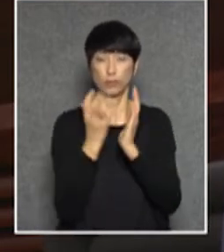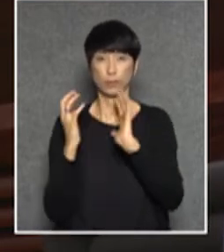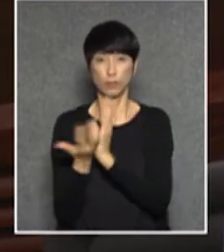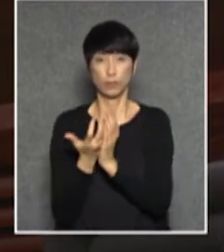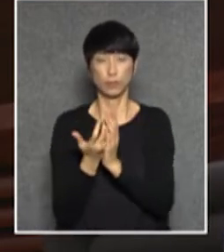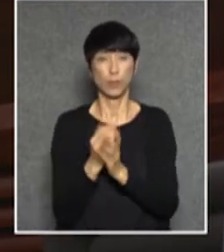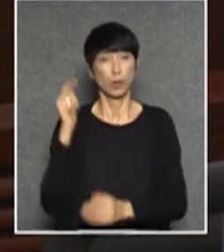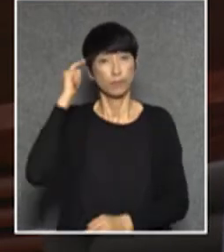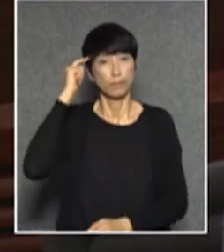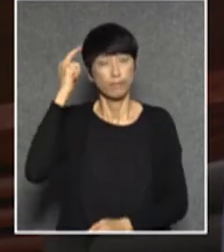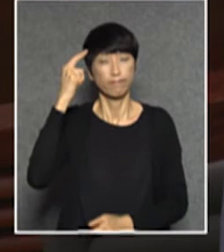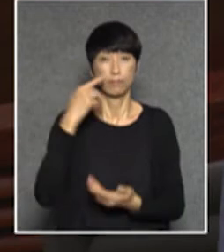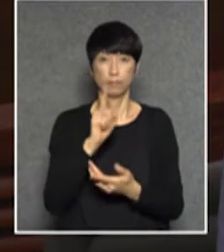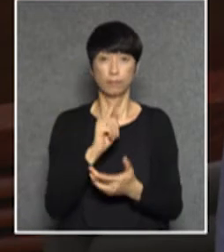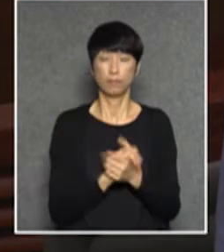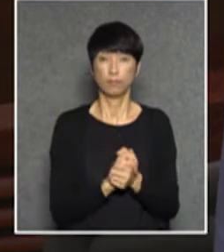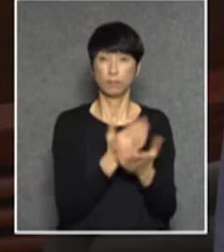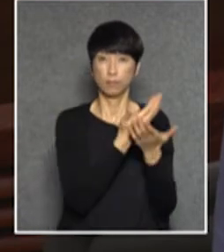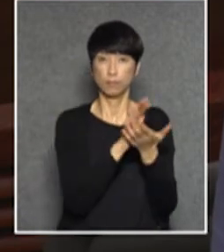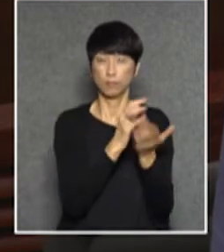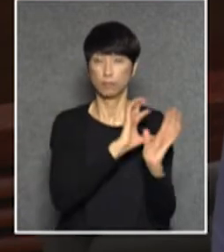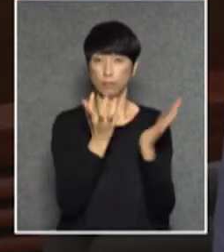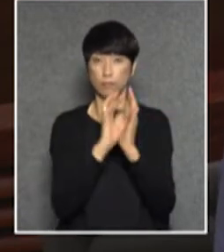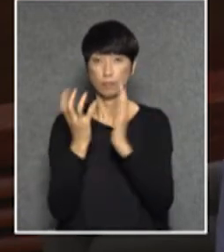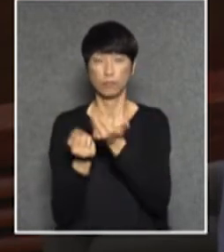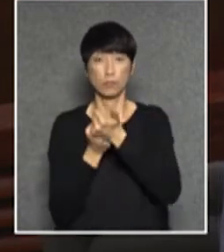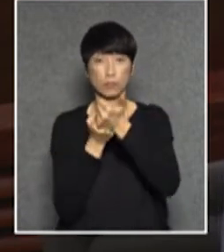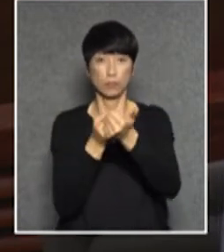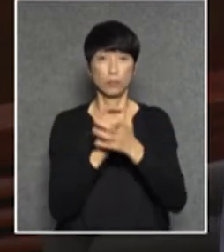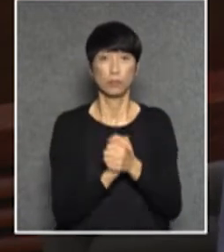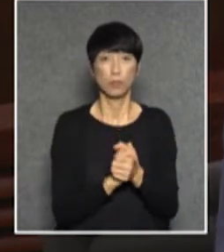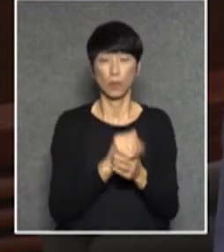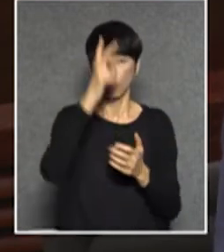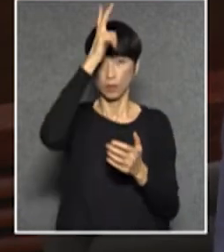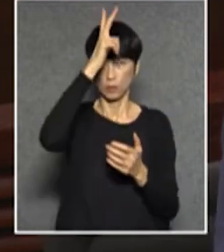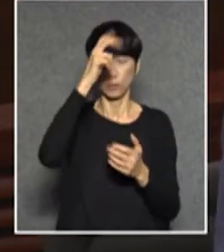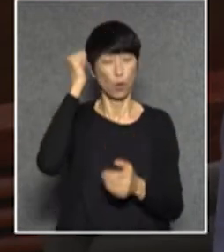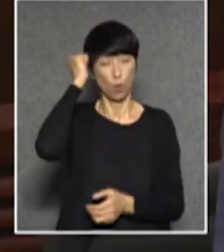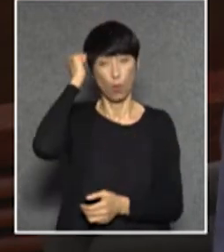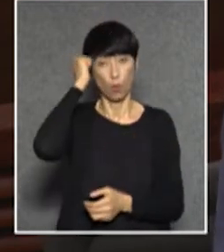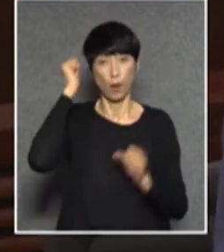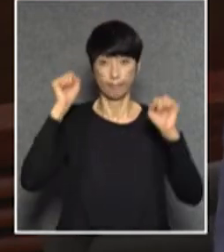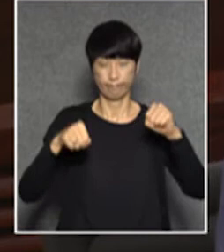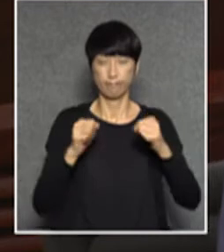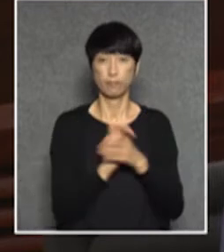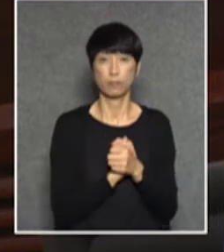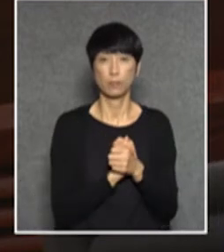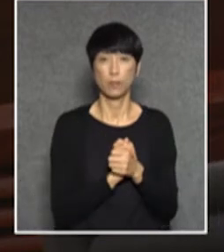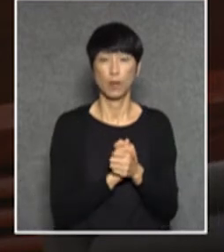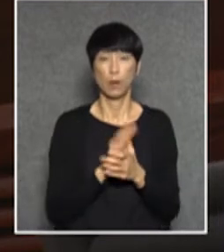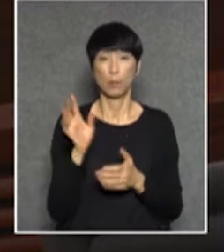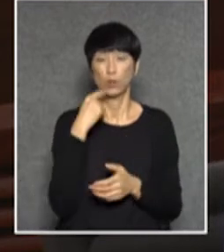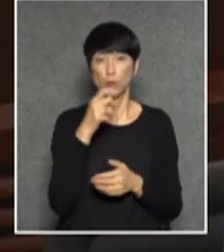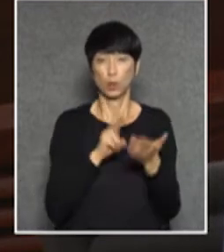及獲得相關界別分組的廣泛支持，否則在政治上將難以達成共識，更遑論得到